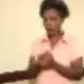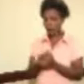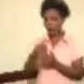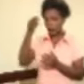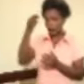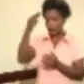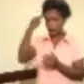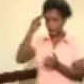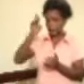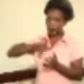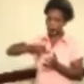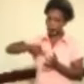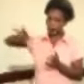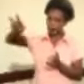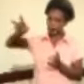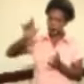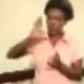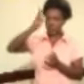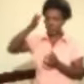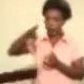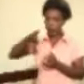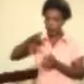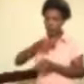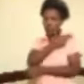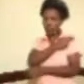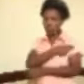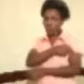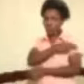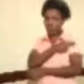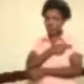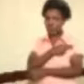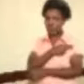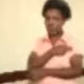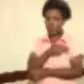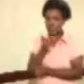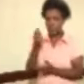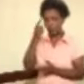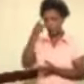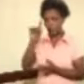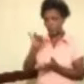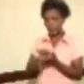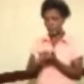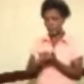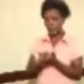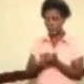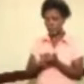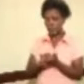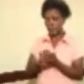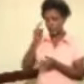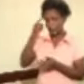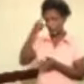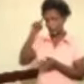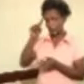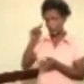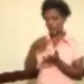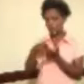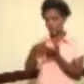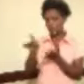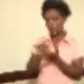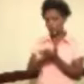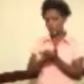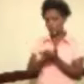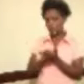pas à négocier à banque là. Même l'hôpital un peu elle fait poursuite contre vous-même peut-être pas payer bill.